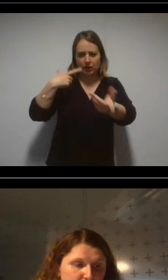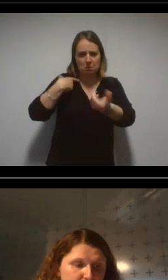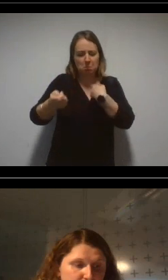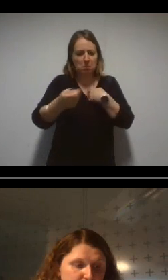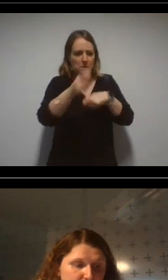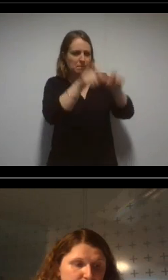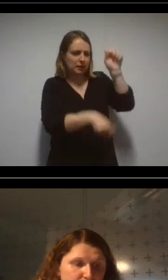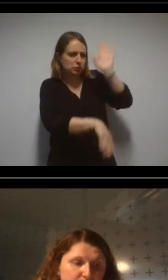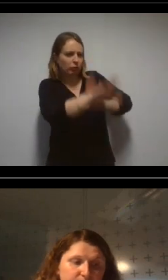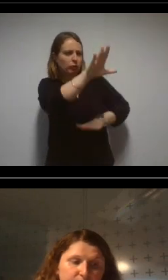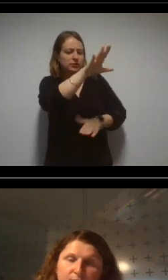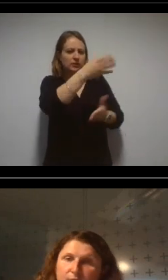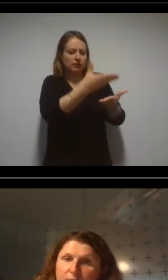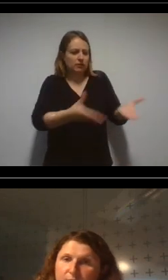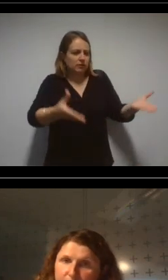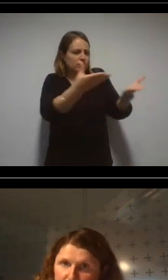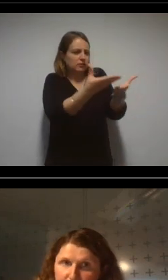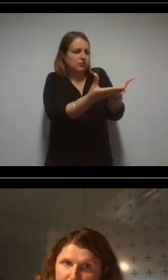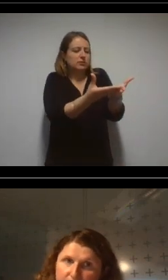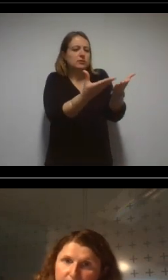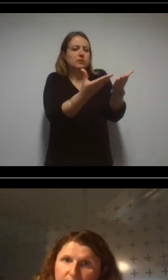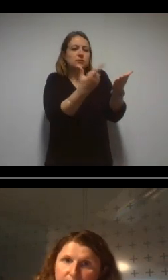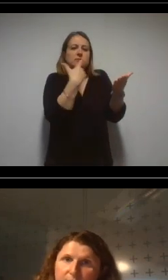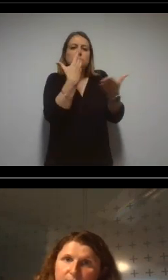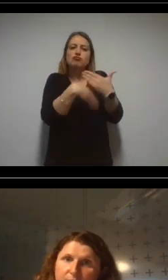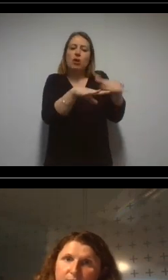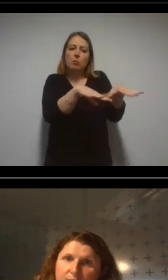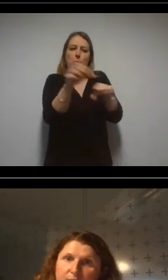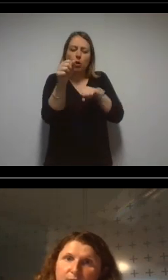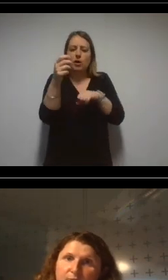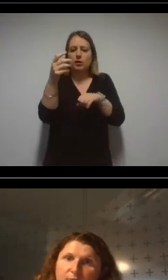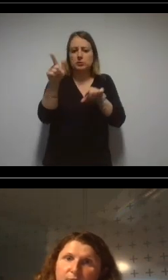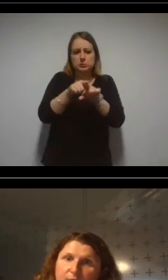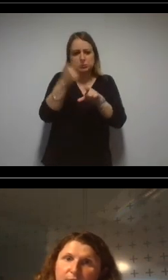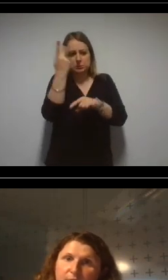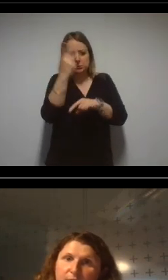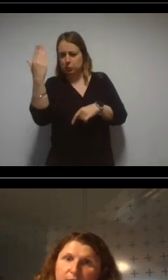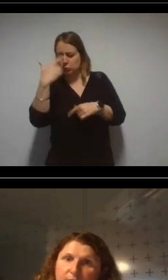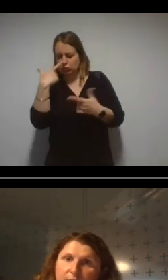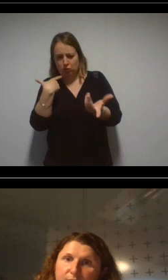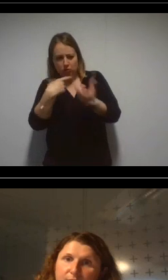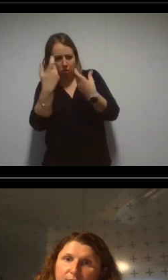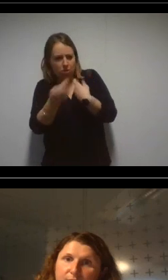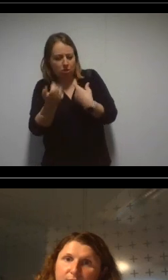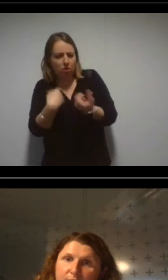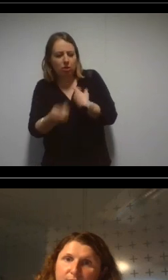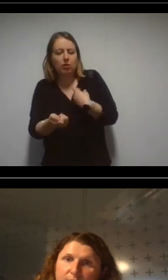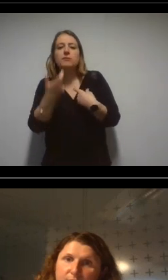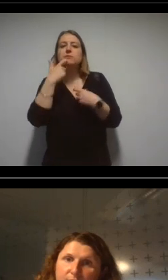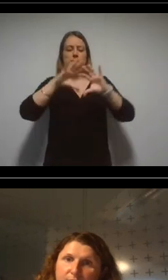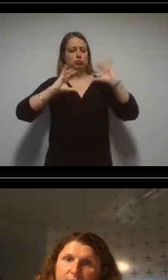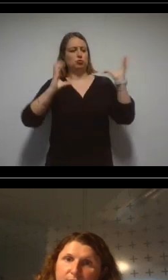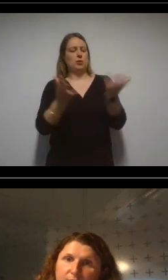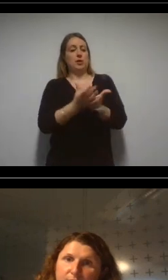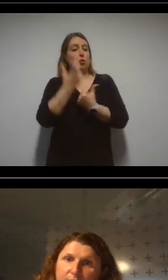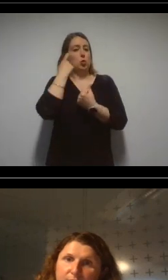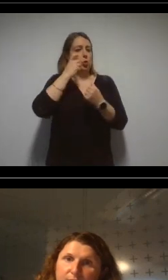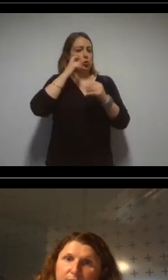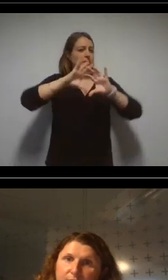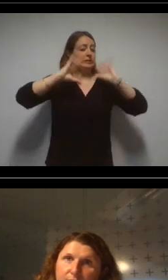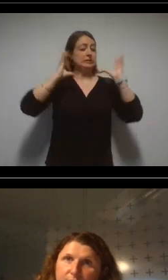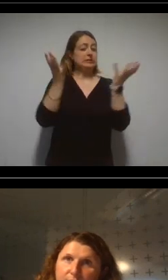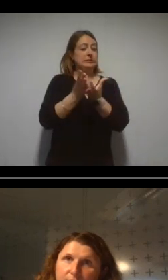sur sur le marché de l'emploi et puis leurs besoins. Enfin voilà, tout un tas de constats qui ont fait qu'ils se